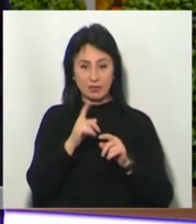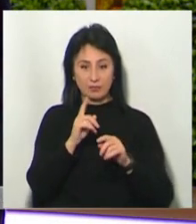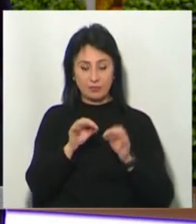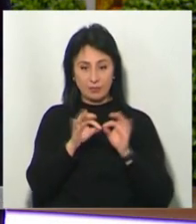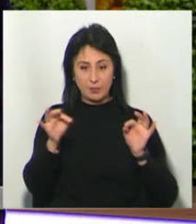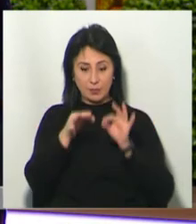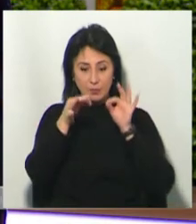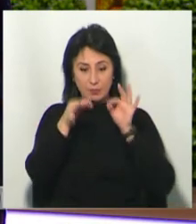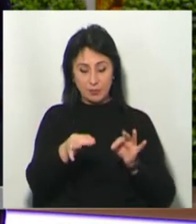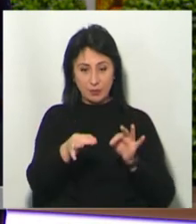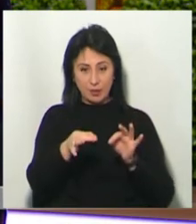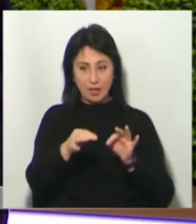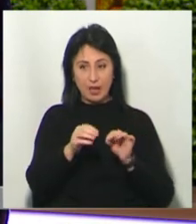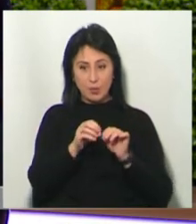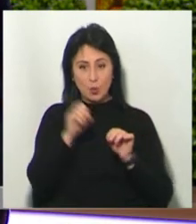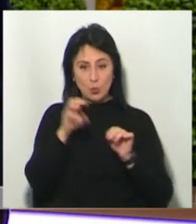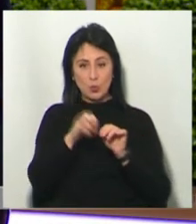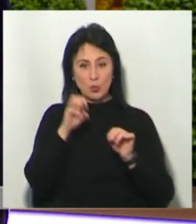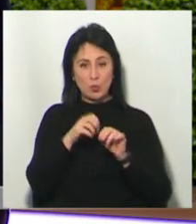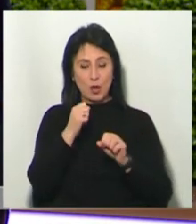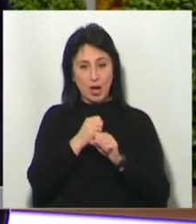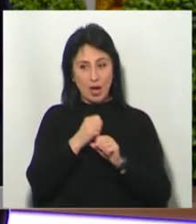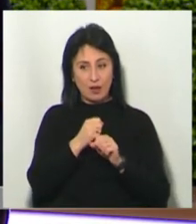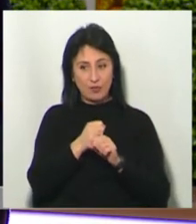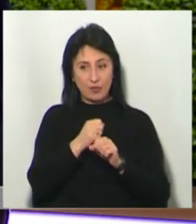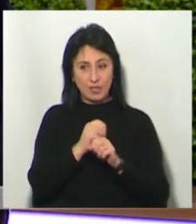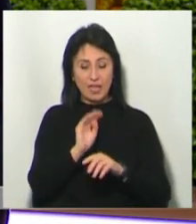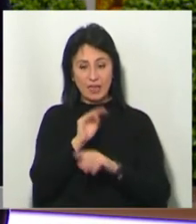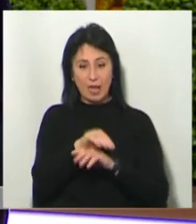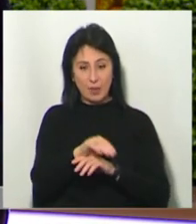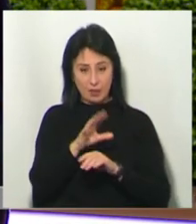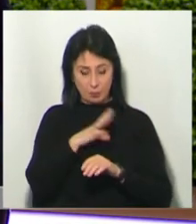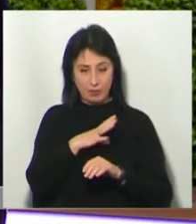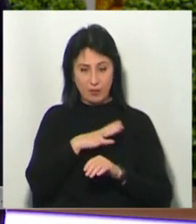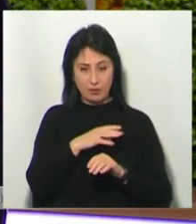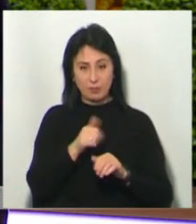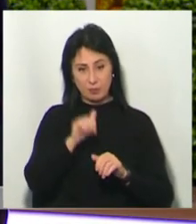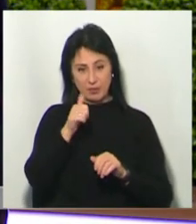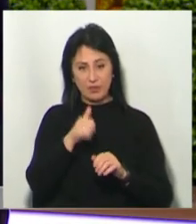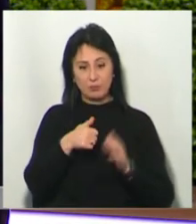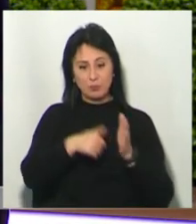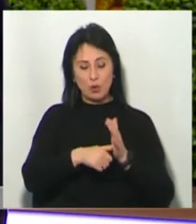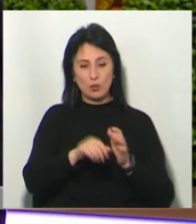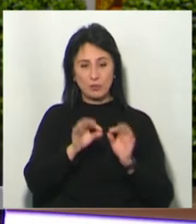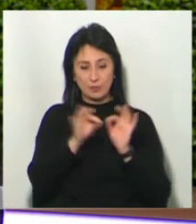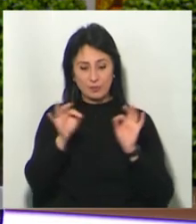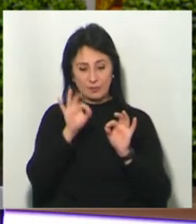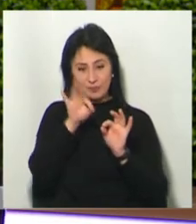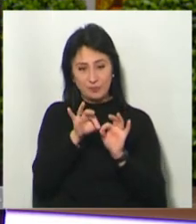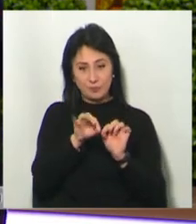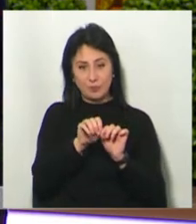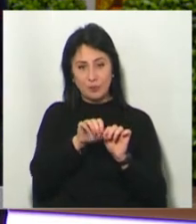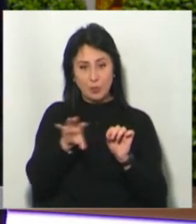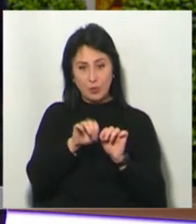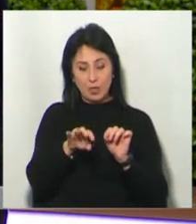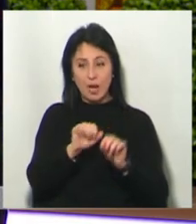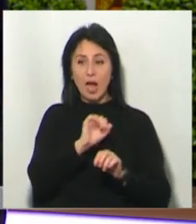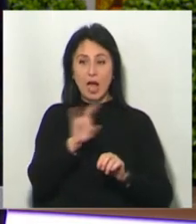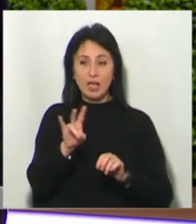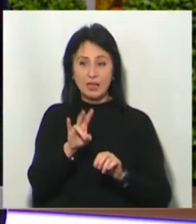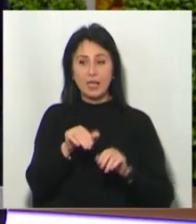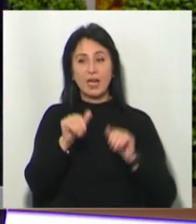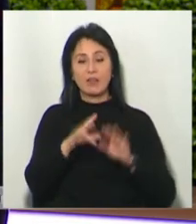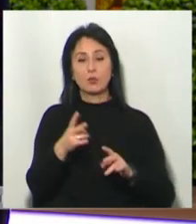და შემდეგ ოპერაცია, რაც ვენტრიკულოპერიტონეალური შუნტი არის დამატებითი პრობლემა ბავშვისთვის და შუნ დამოკიდებული ხდება, ან